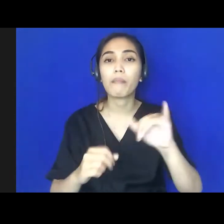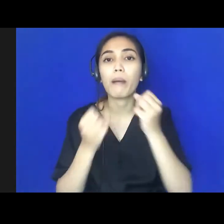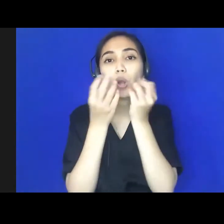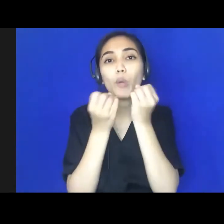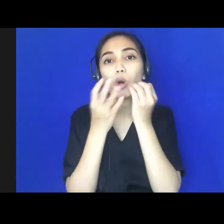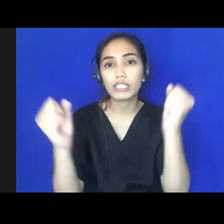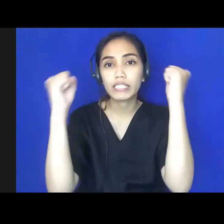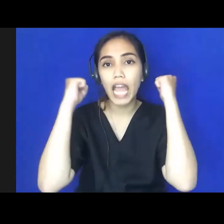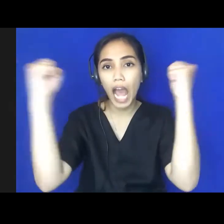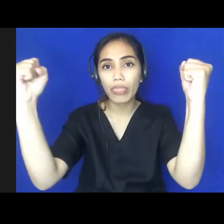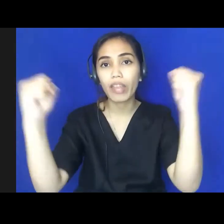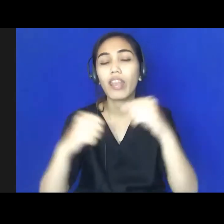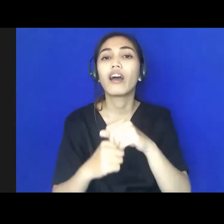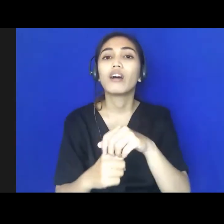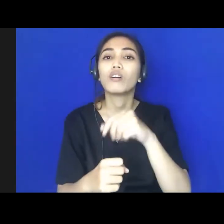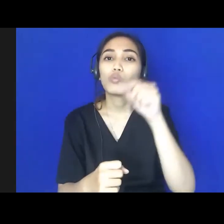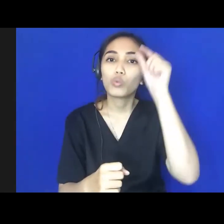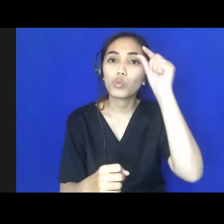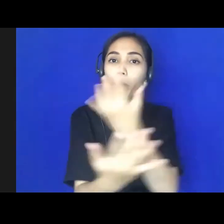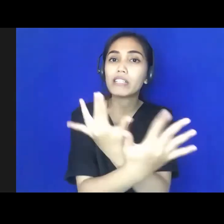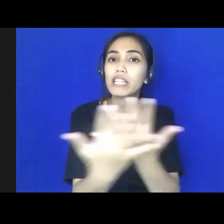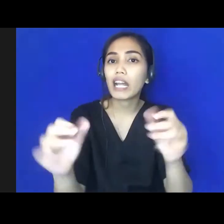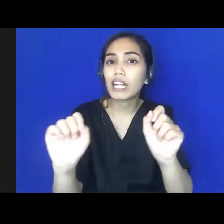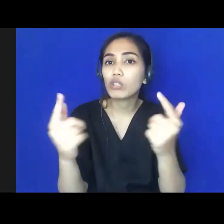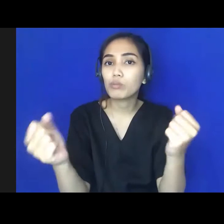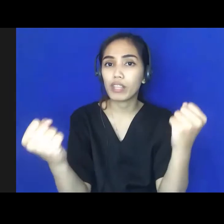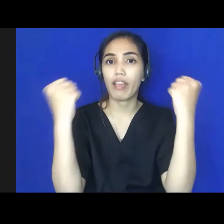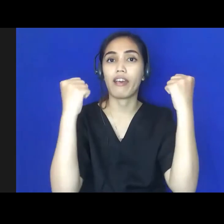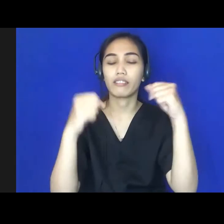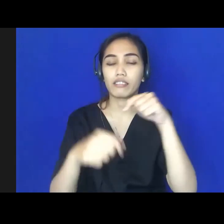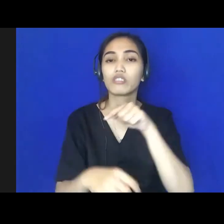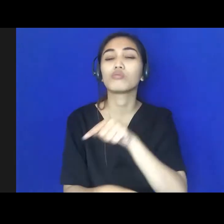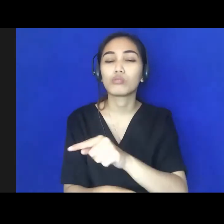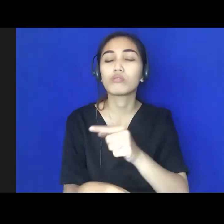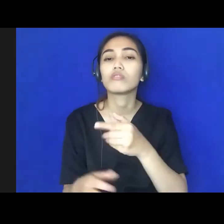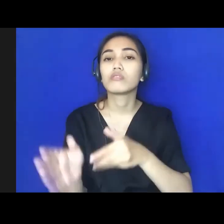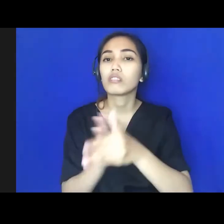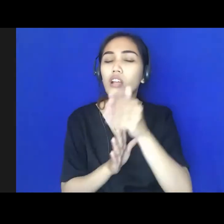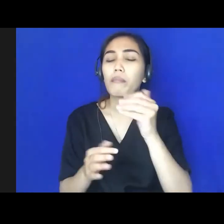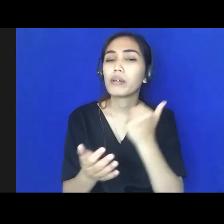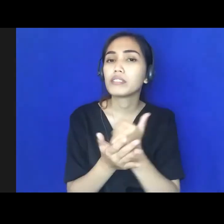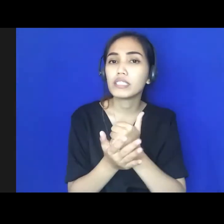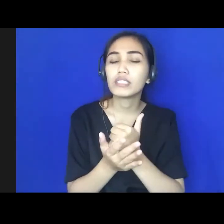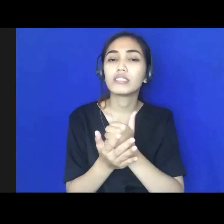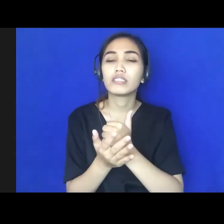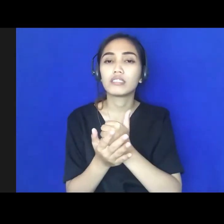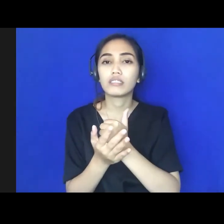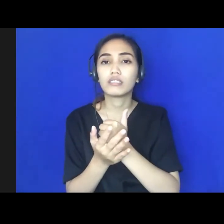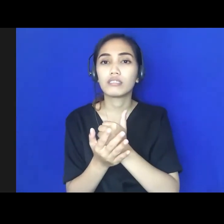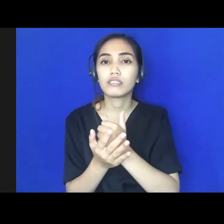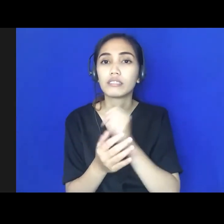hidup sehat, dan juga berbagai upaya-upaya lain di tingkat masyarakat yang dilakukan, maka tentunya kita akan